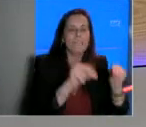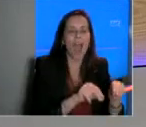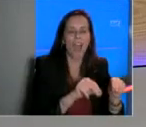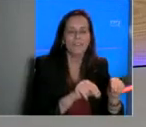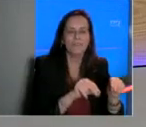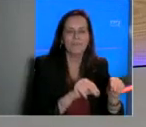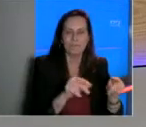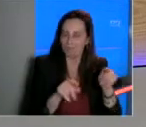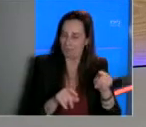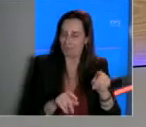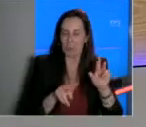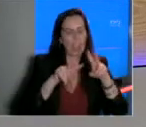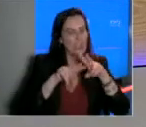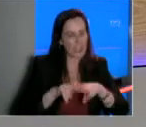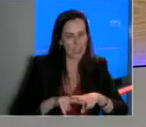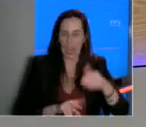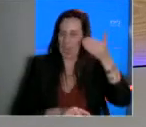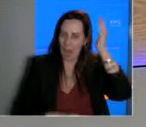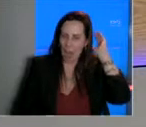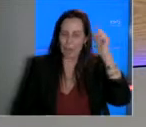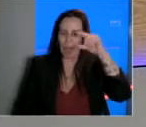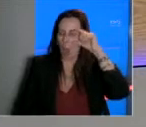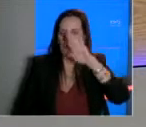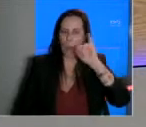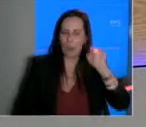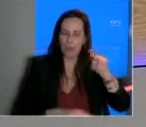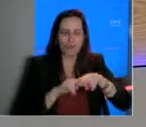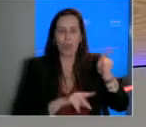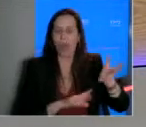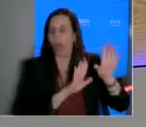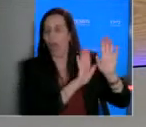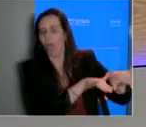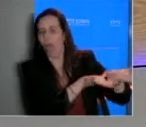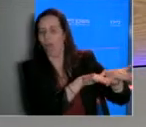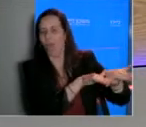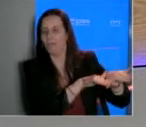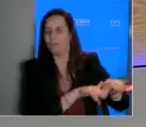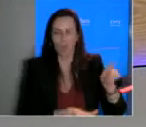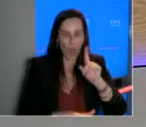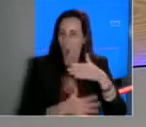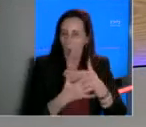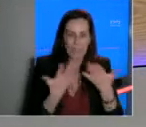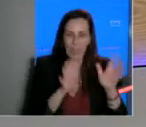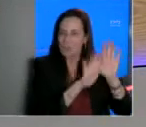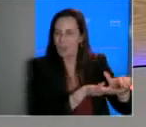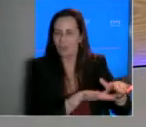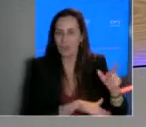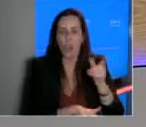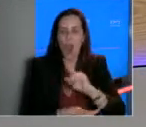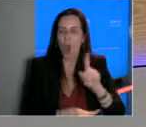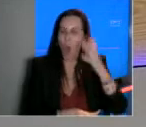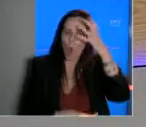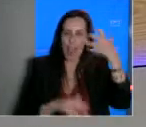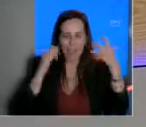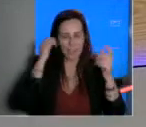המעשה. השאיר את לפיד, יעלון והשאר לדמם מאחור. לא סתם השאיר, לא כאורלי